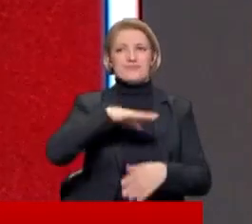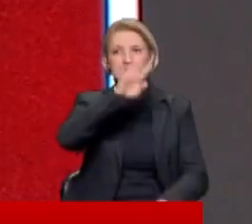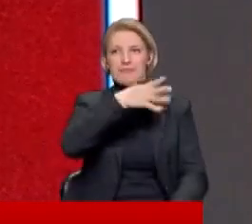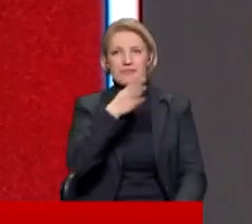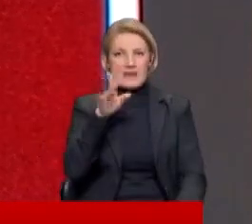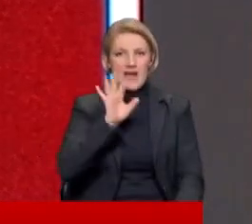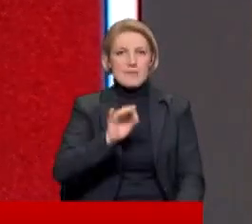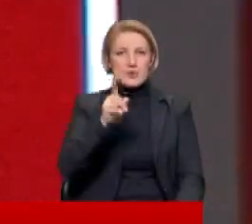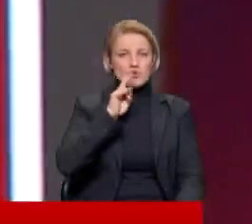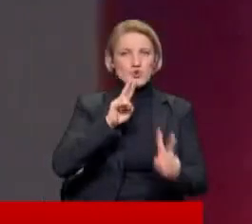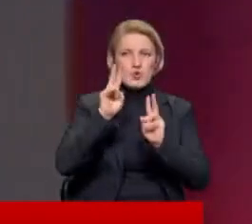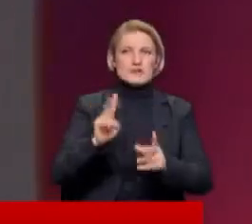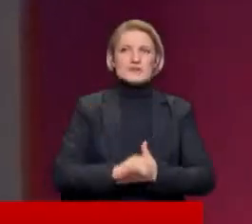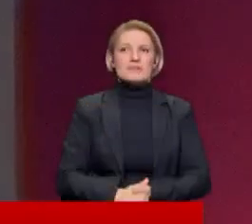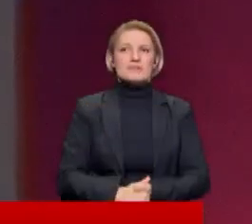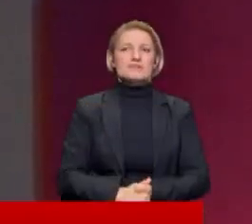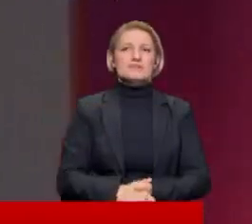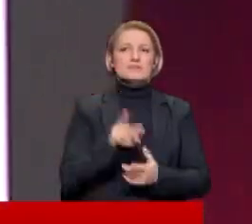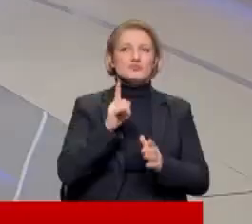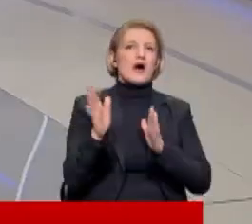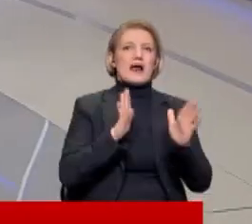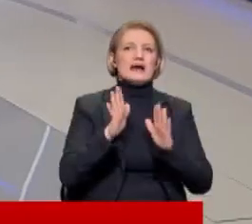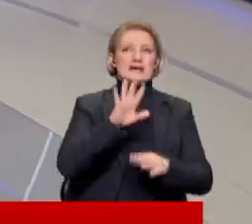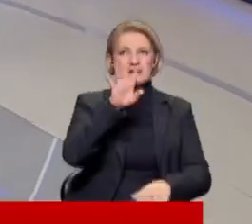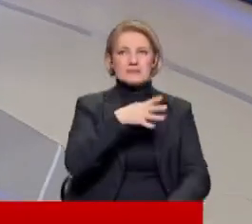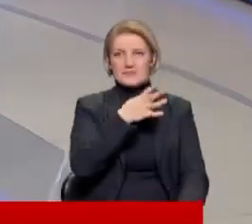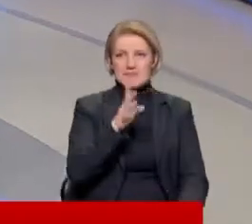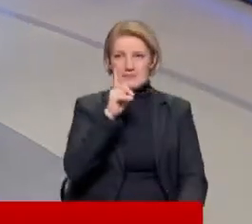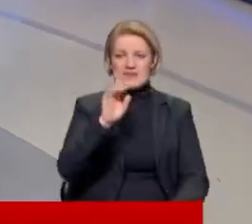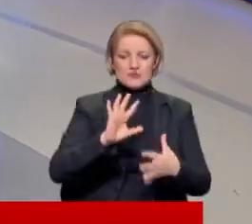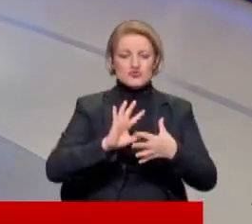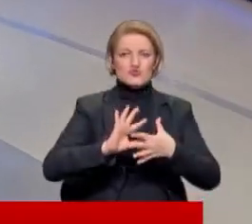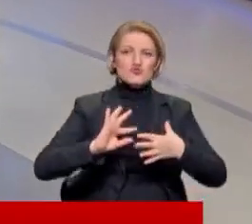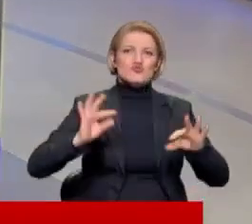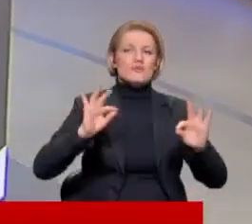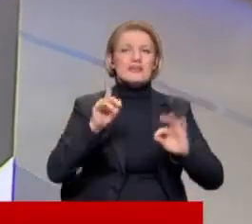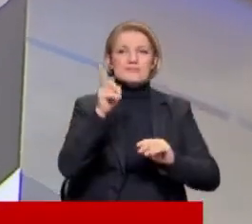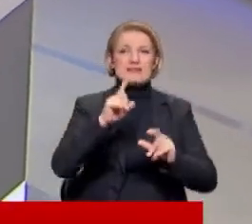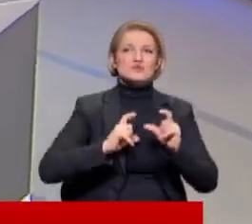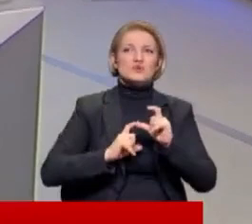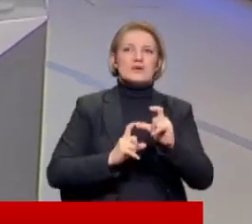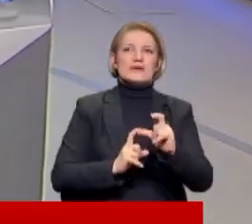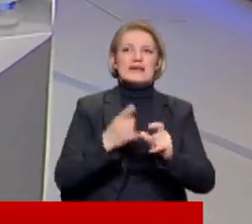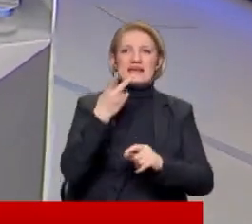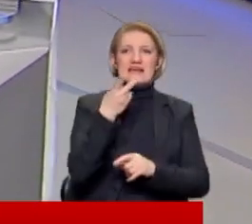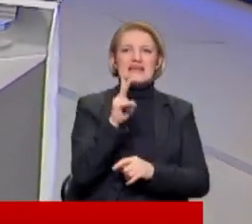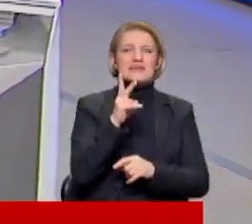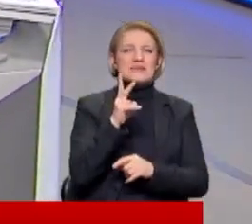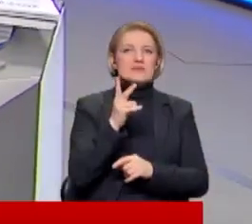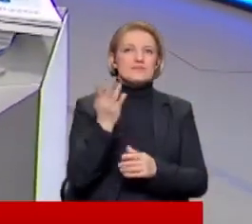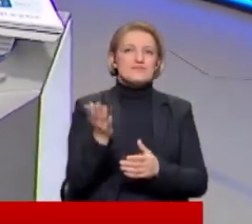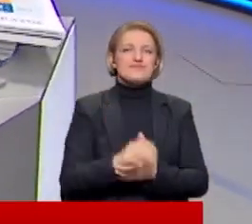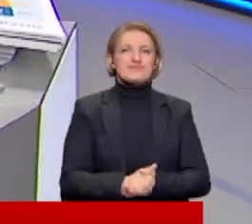hemen var. Hemen o grafiği de gösterelim. Bu arada grafik gelinceye kadar bir cümle daha, bir soru daha. 2000'liler